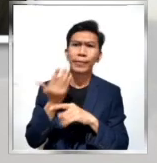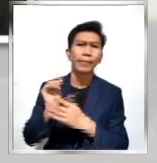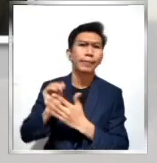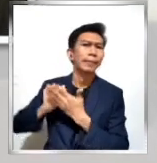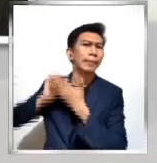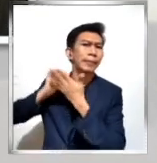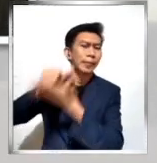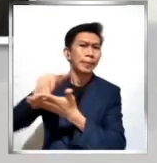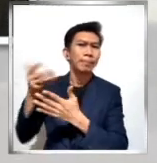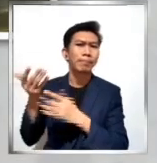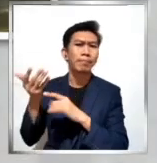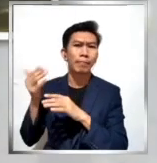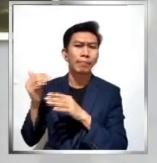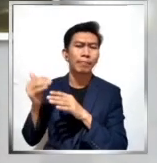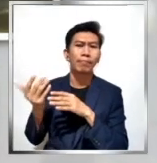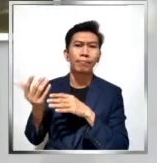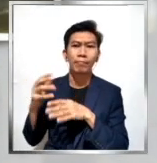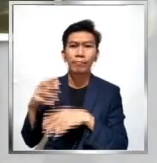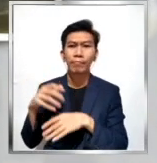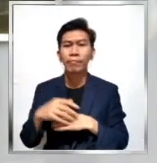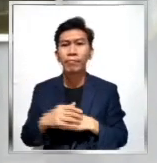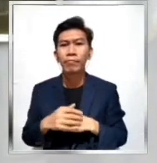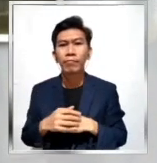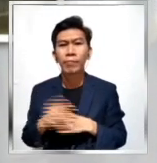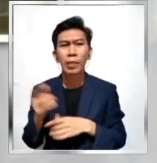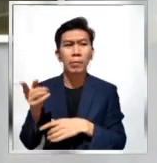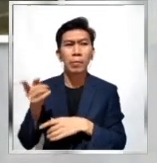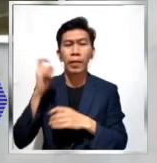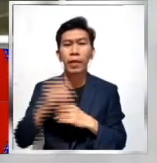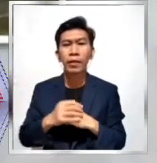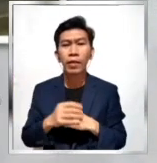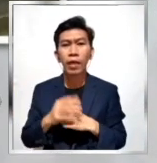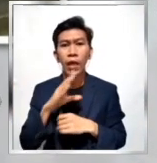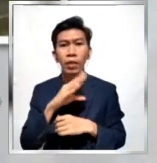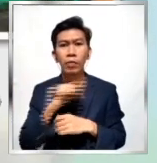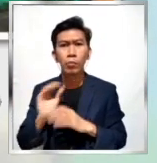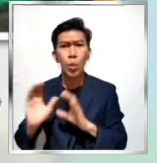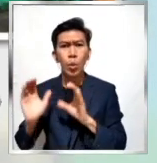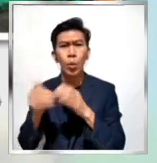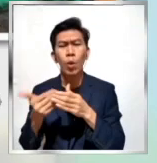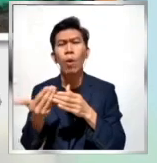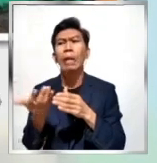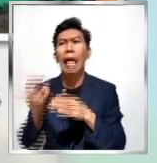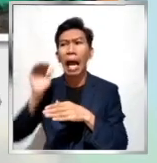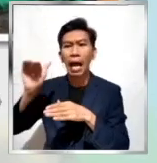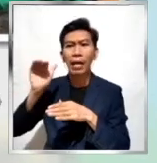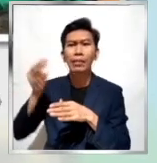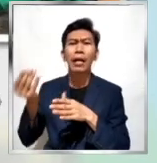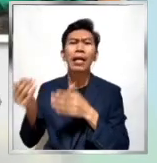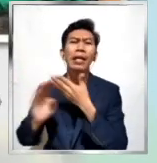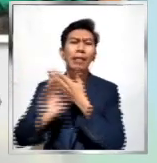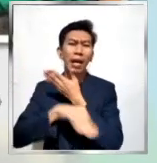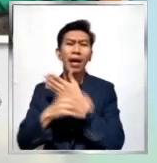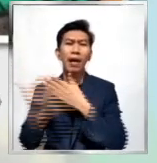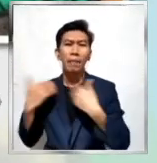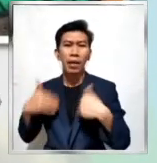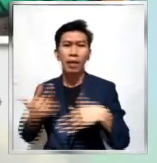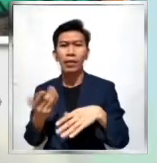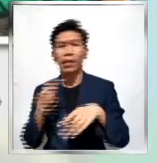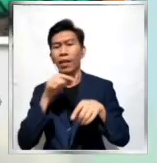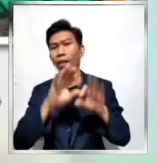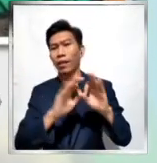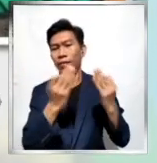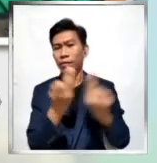Legal Assistance Group of FLAG na ibalik ang katawan sa pamilya ni Etchanis. Sabi ng FLAG, walang legal na basihan para kunin